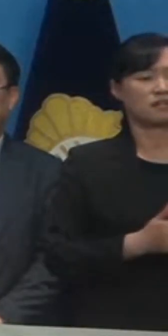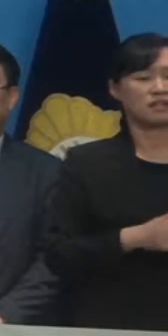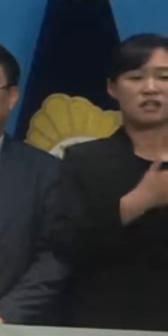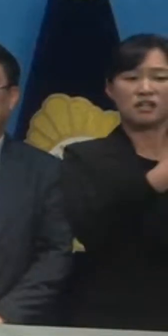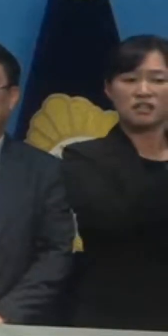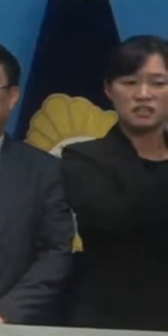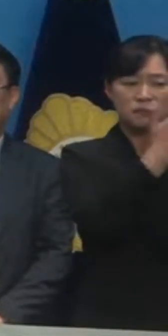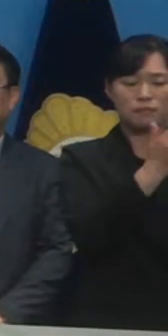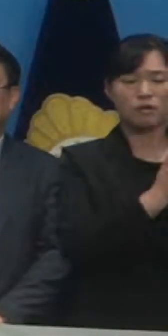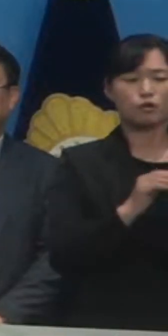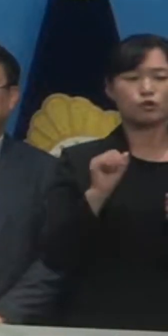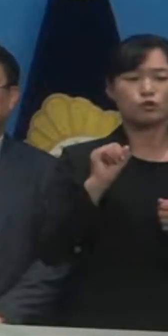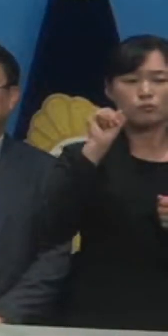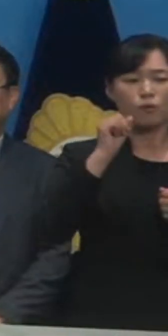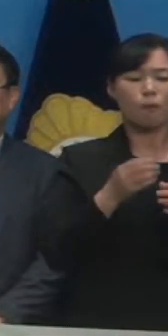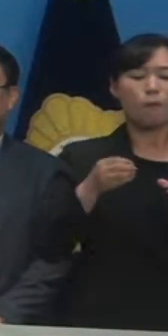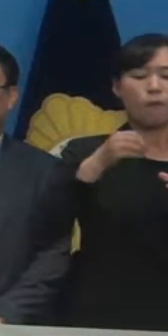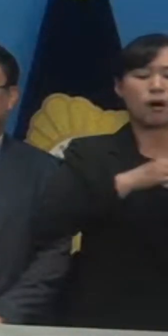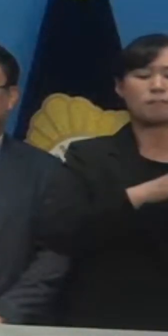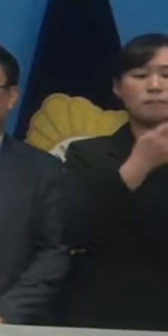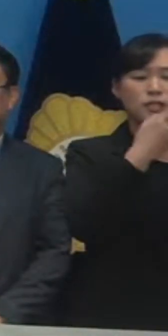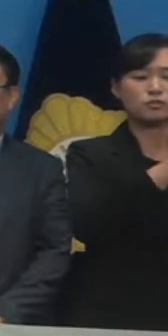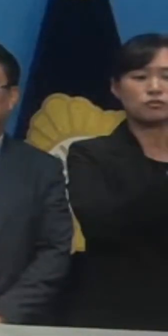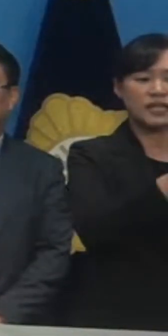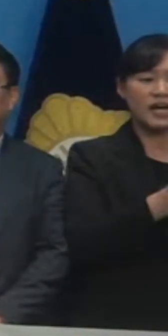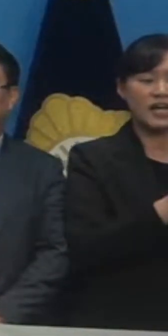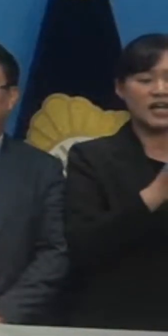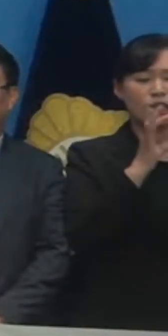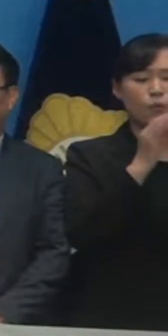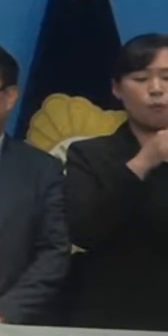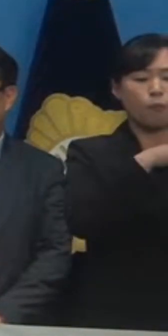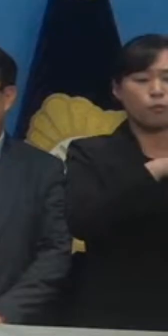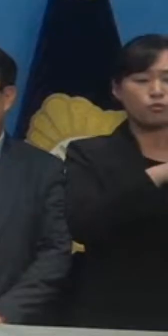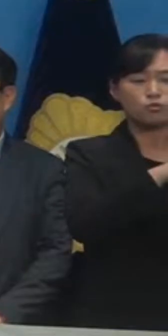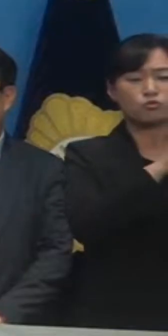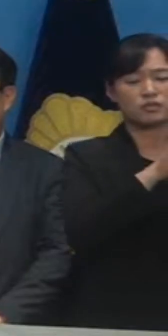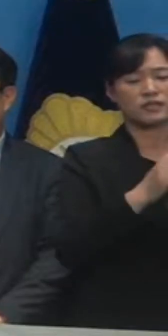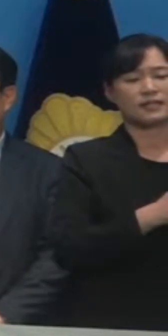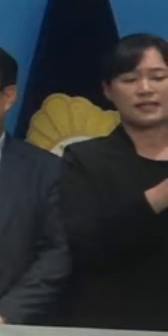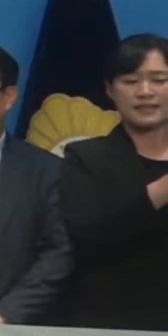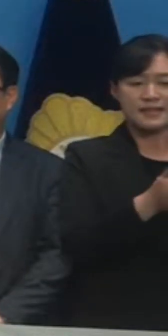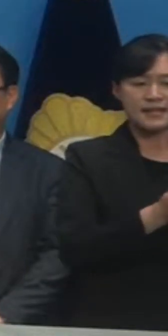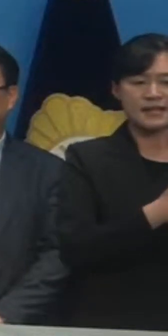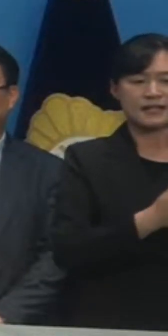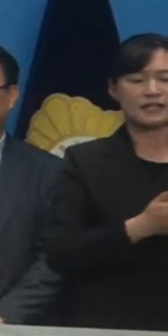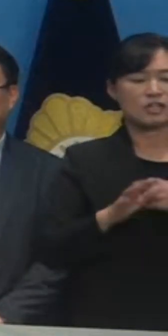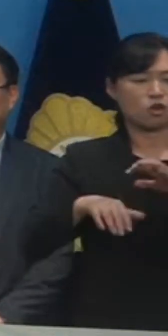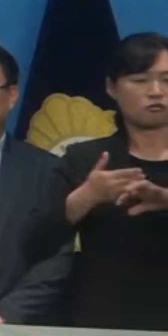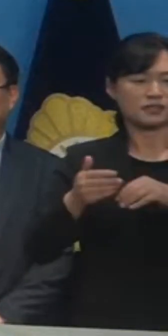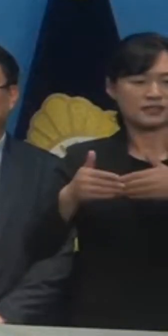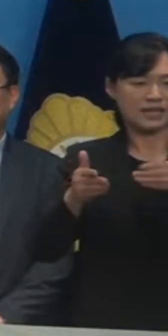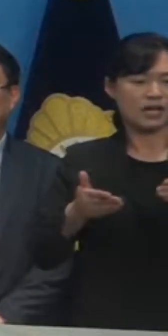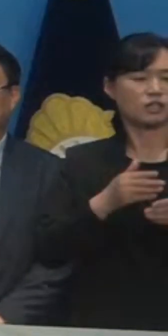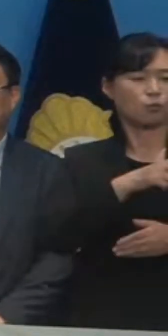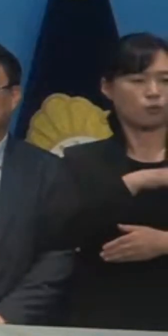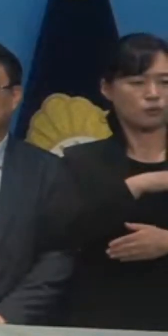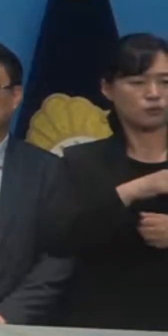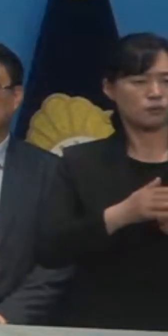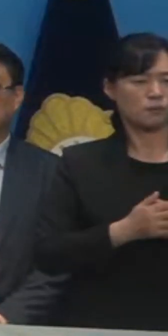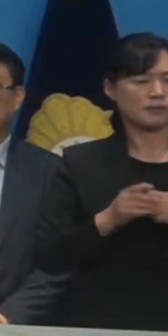이재명 후보를 포함한 적지 않은 민주당, 돈봉투단의 비리 국회의원들과 조국 혁신당 의원들도